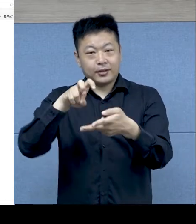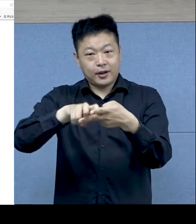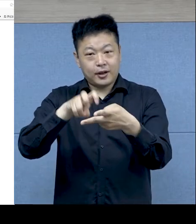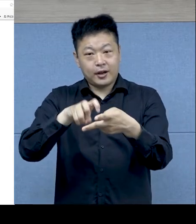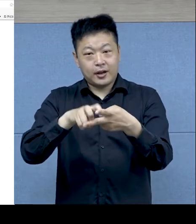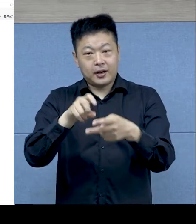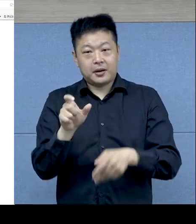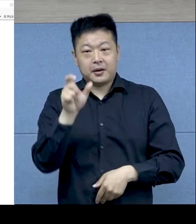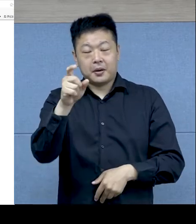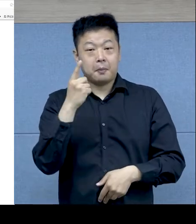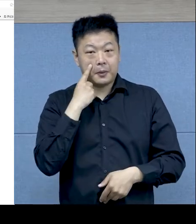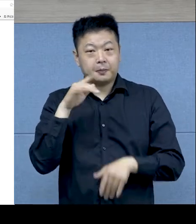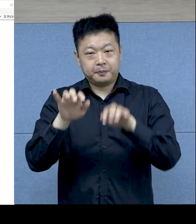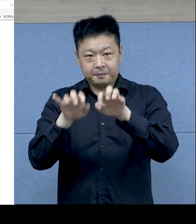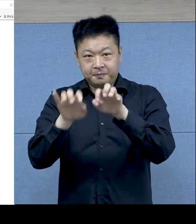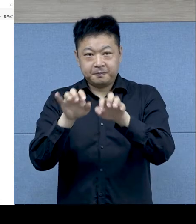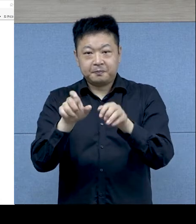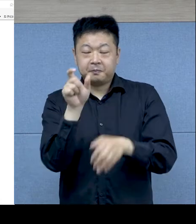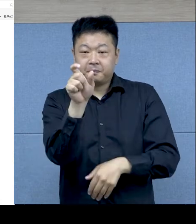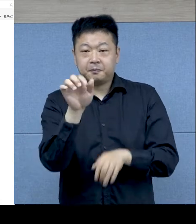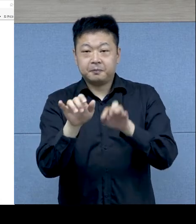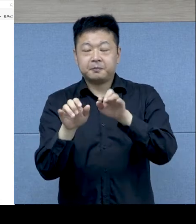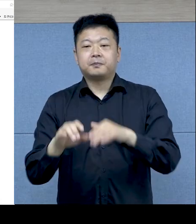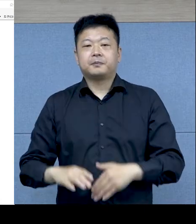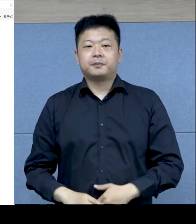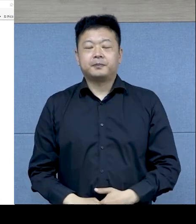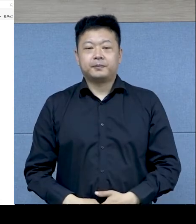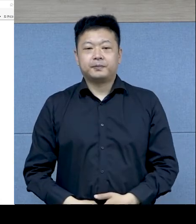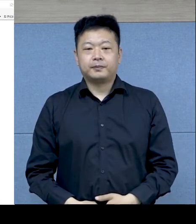마을자치센터라고 일단 넣어보도록 하겠습니다.